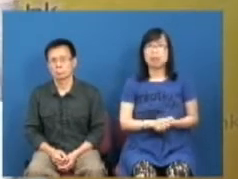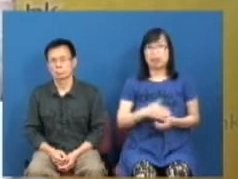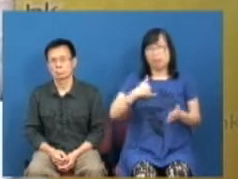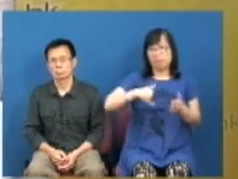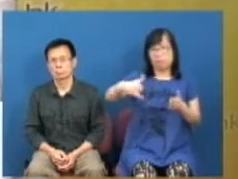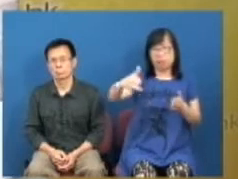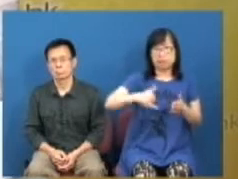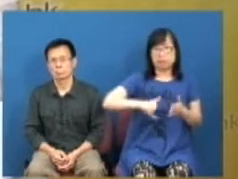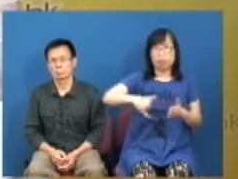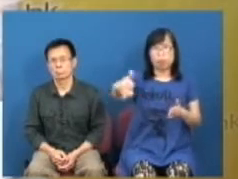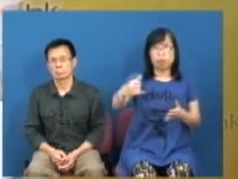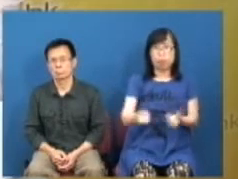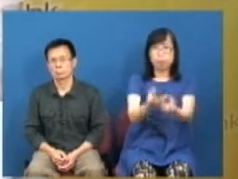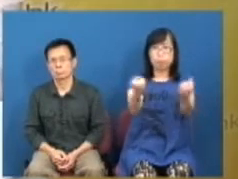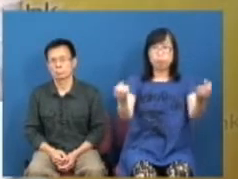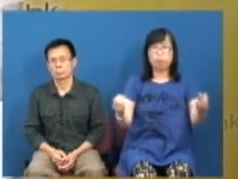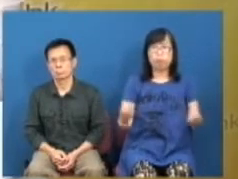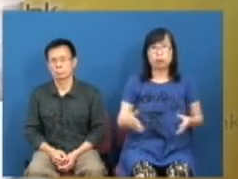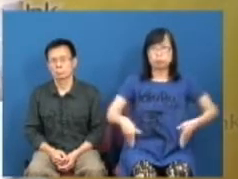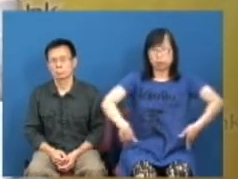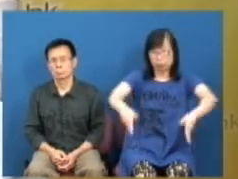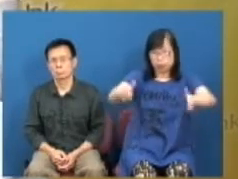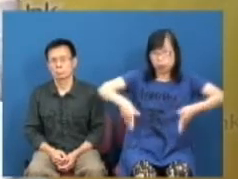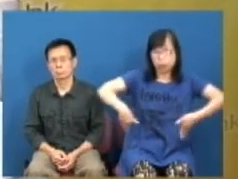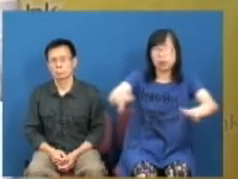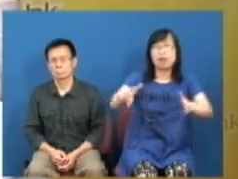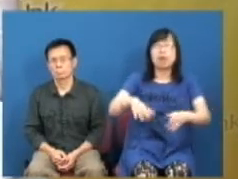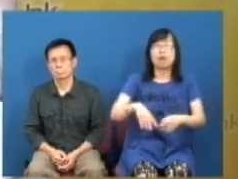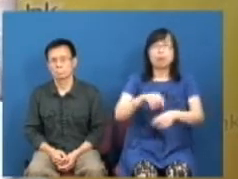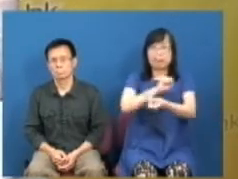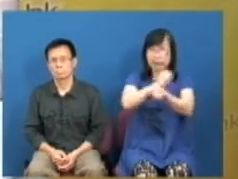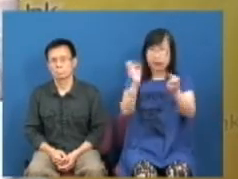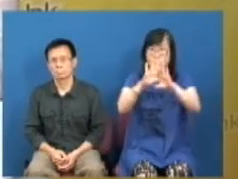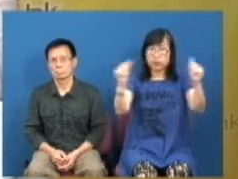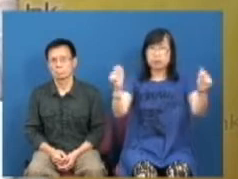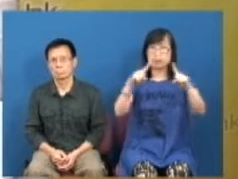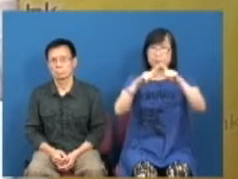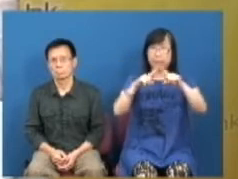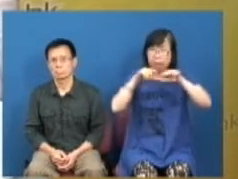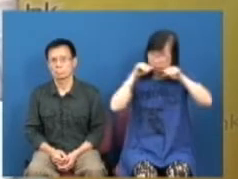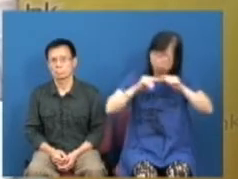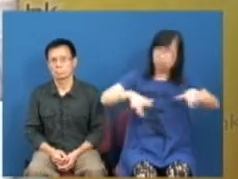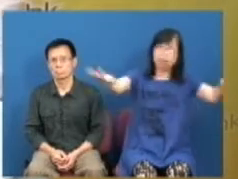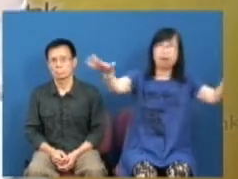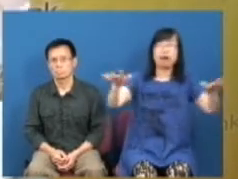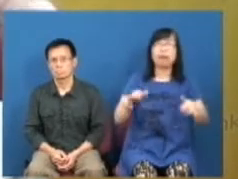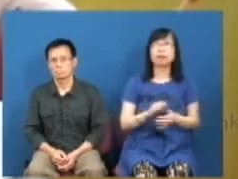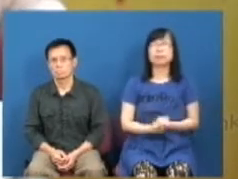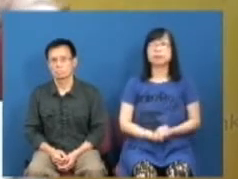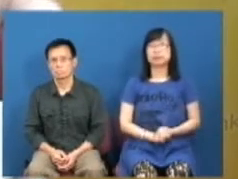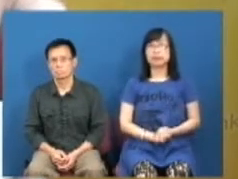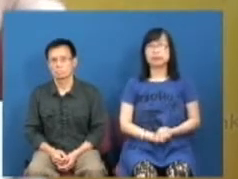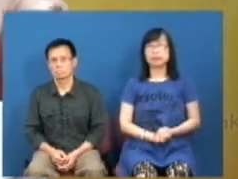道啊，即係岩洞點樣去處理嗰個人流個疏散。咁呢個都係一個關注，打多幾個